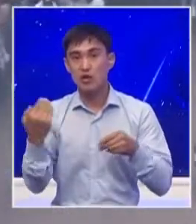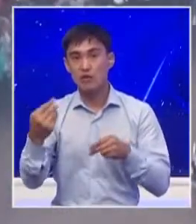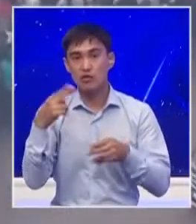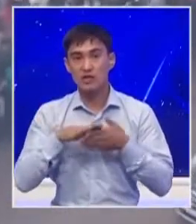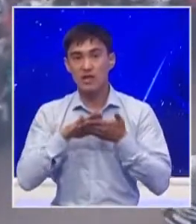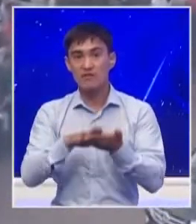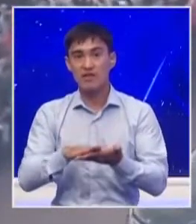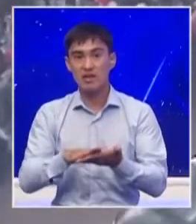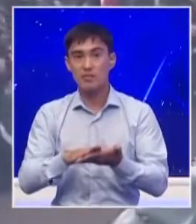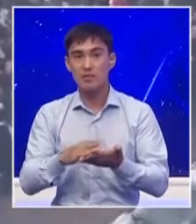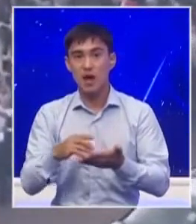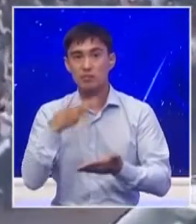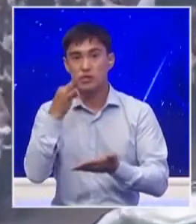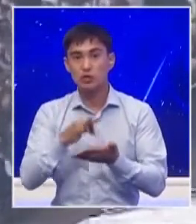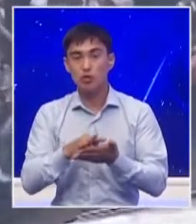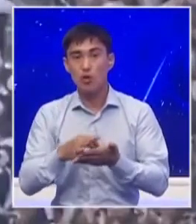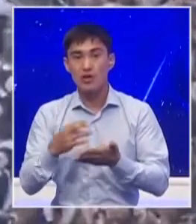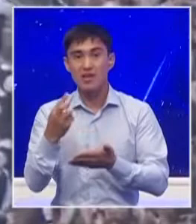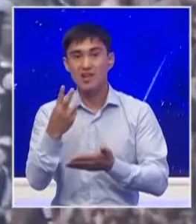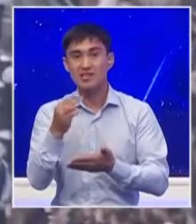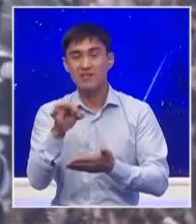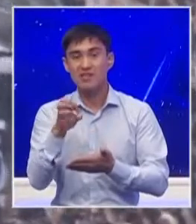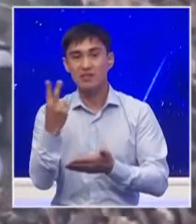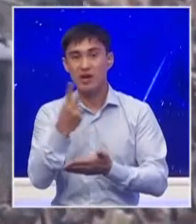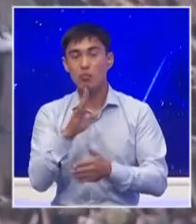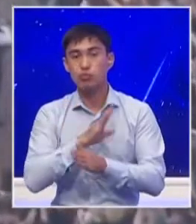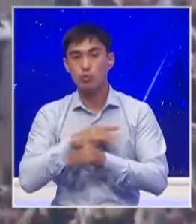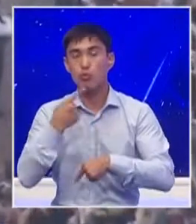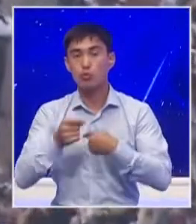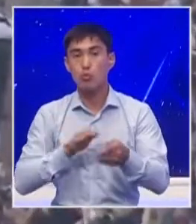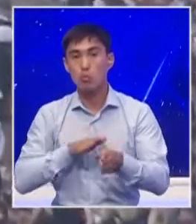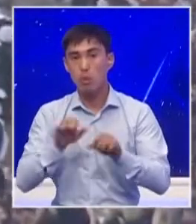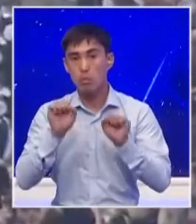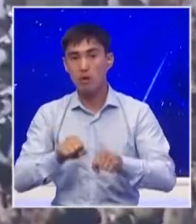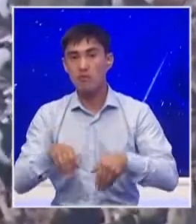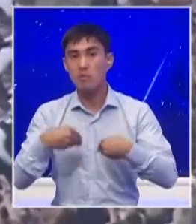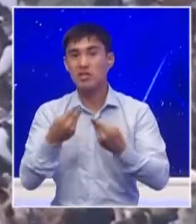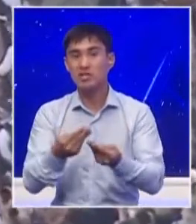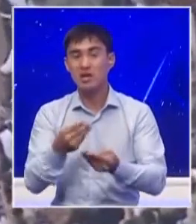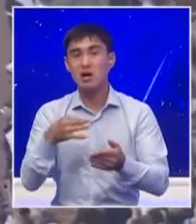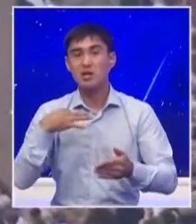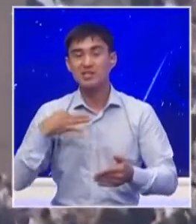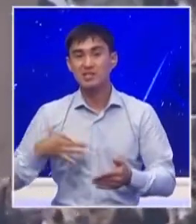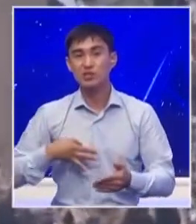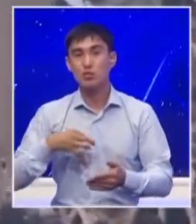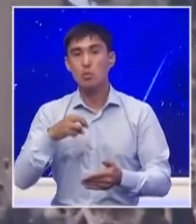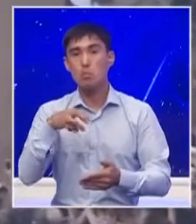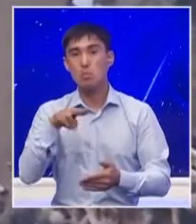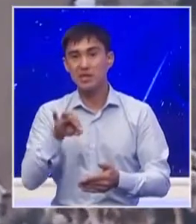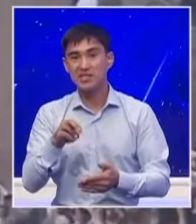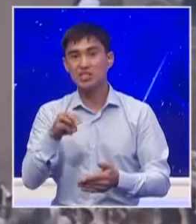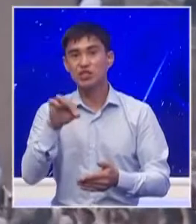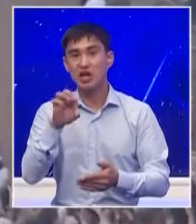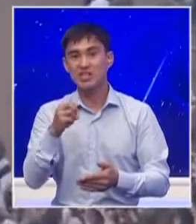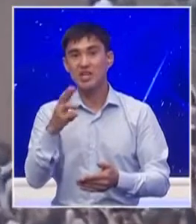королевы елизаветы второй корона полностью и по праву перешла ее сыну принцу чарльзу который взял себе трон на имя карл